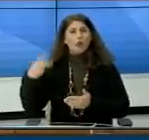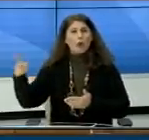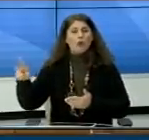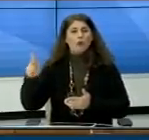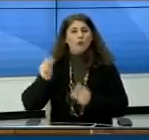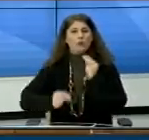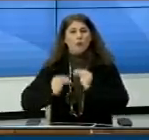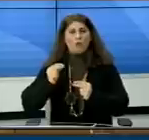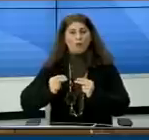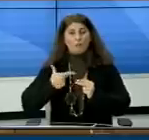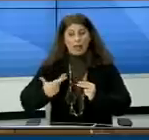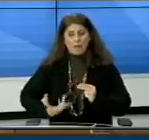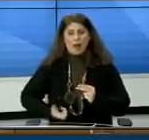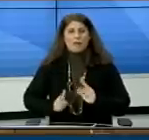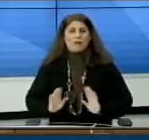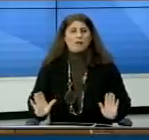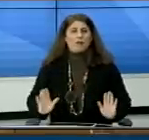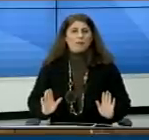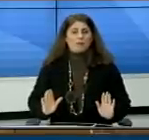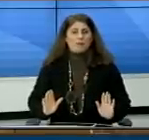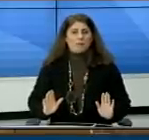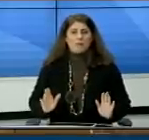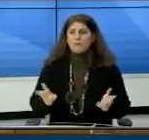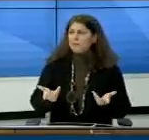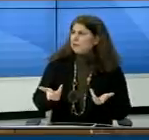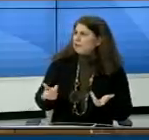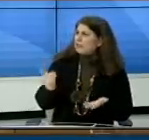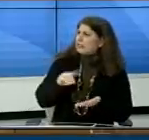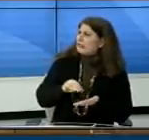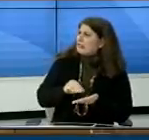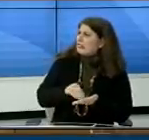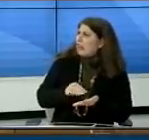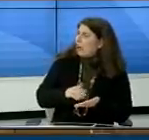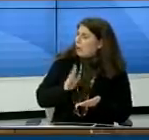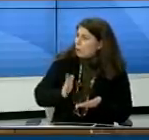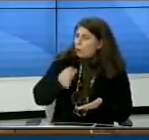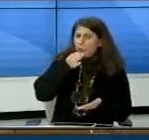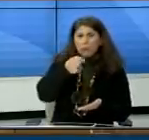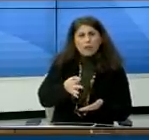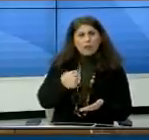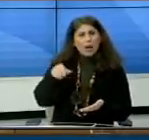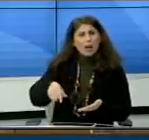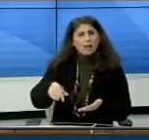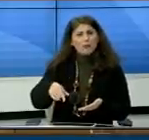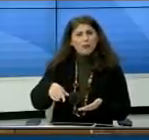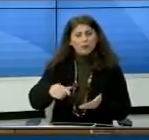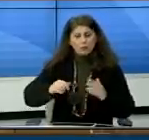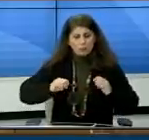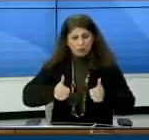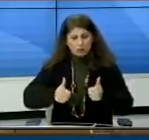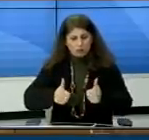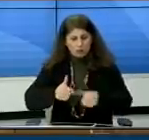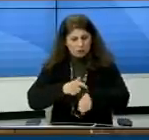πρόβλημα. Γιατί τι άλλο μπορεί να δηλώνει αυτή η άκερη